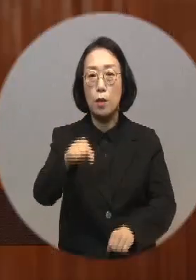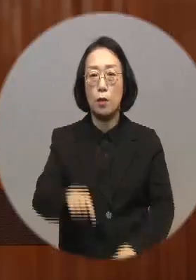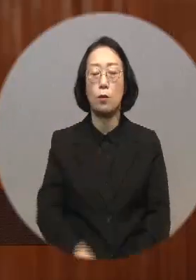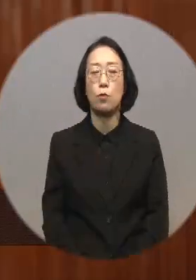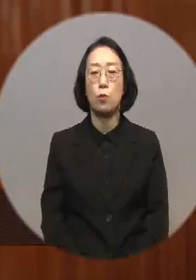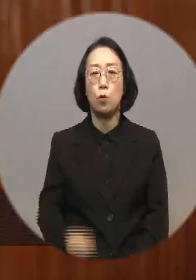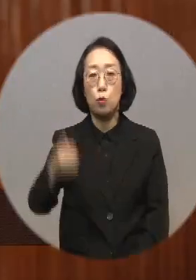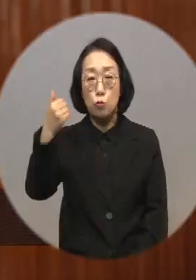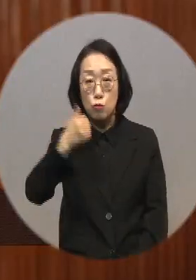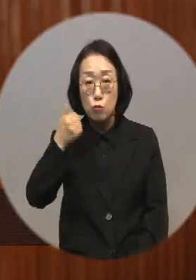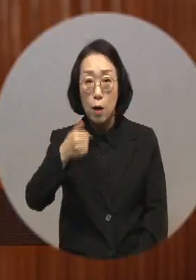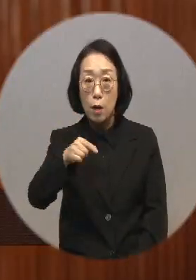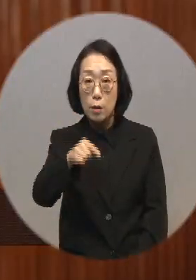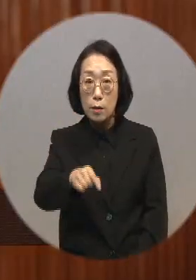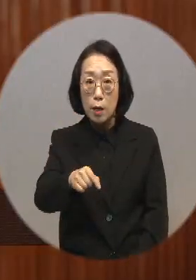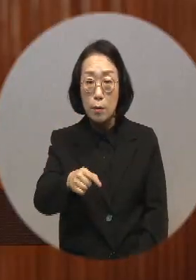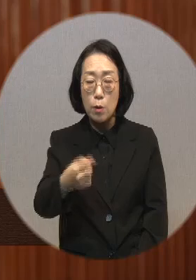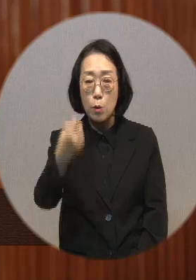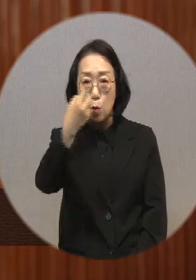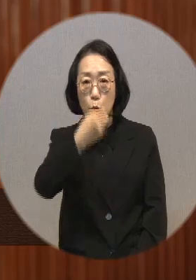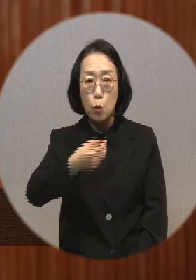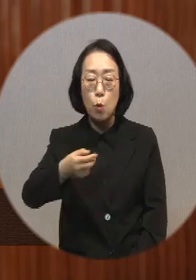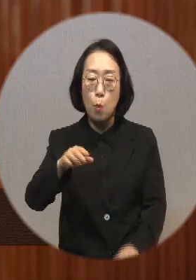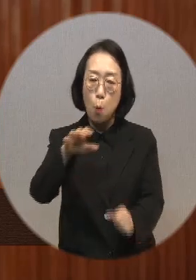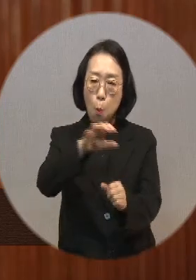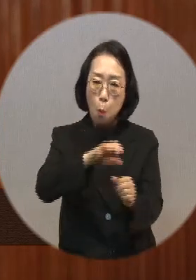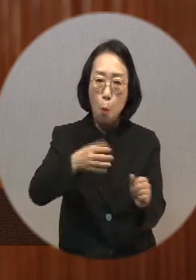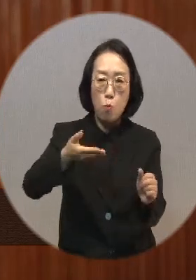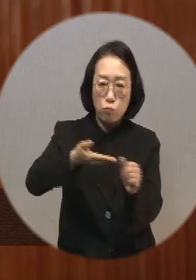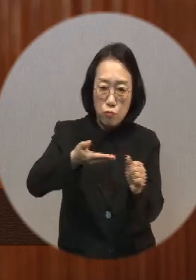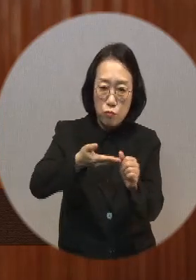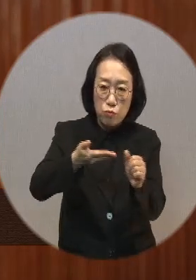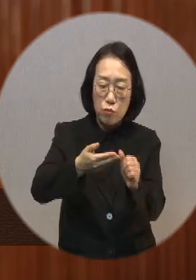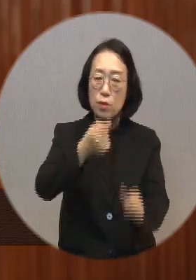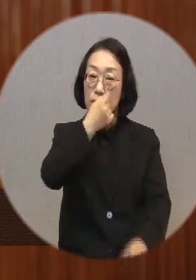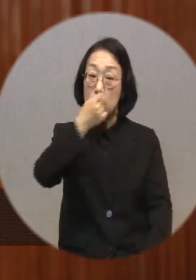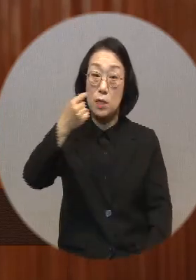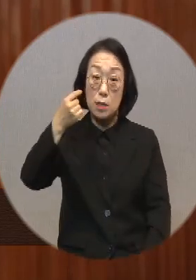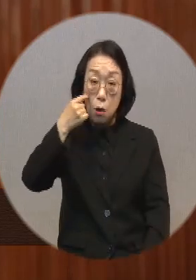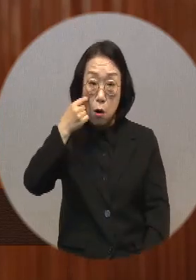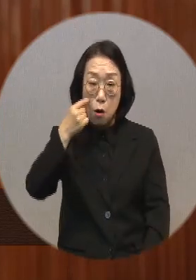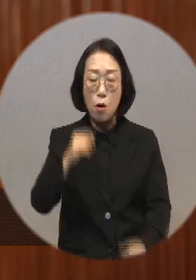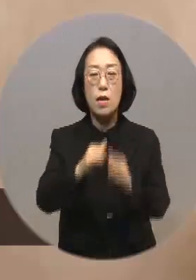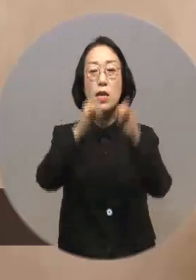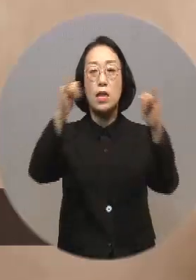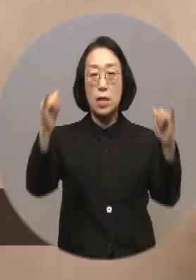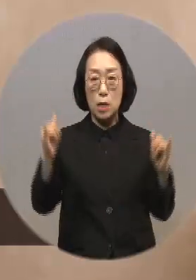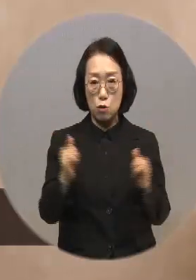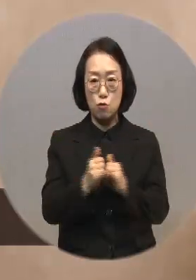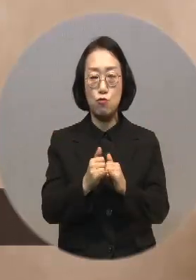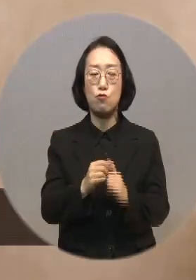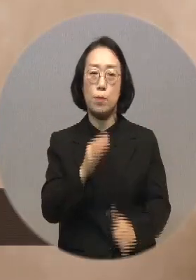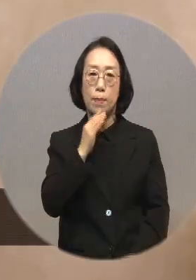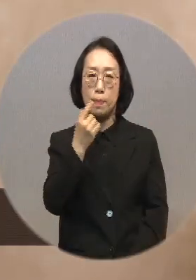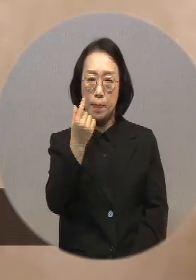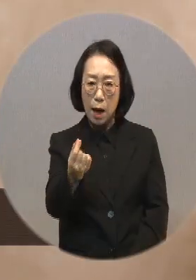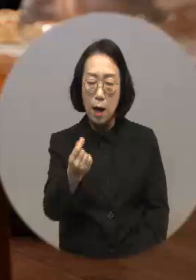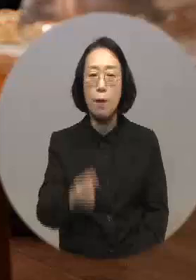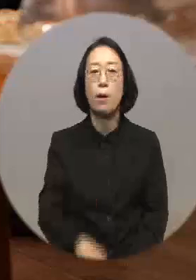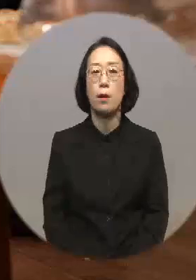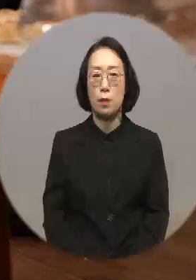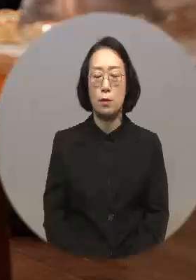것은 누군가 그 사람을 돌봐줬다는 증거이기 때문에 그것이 바로 인류의 증거라고 이렇게 말을 했다고